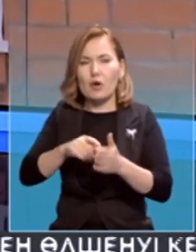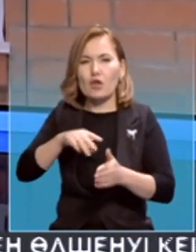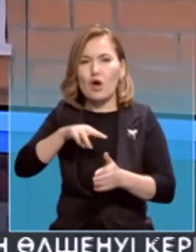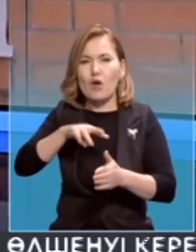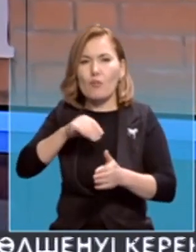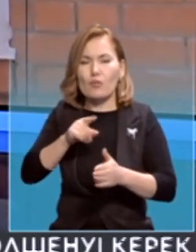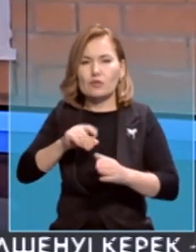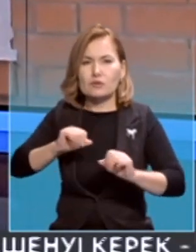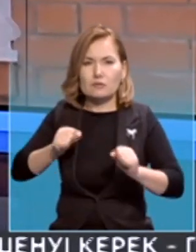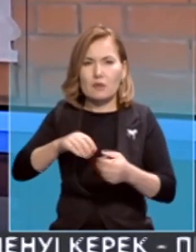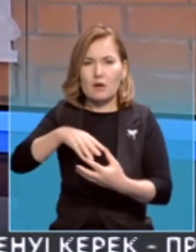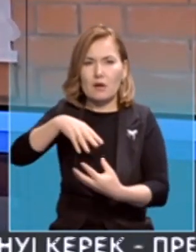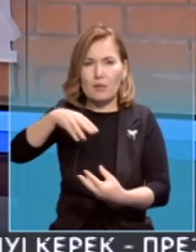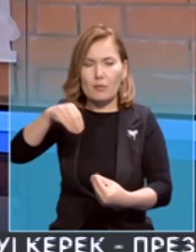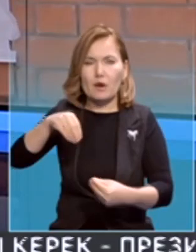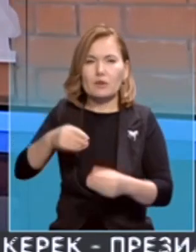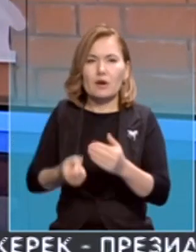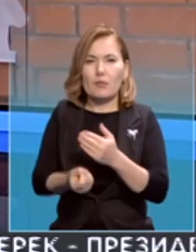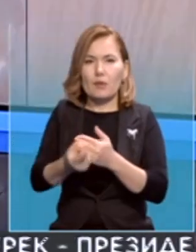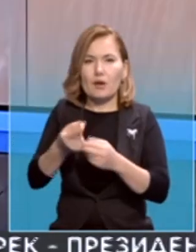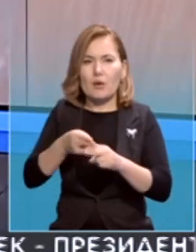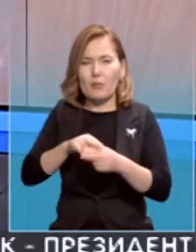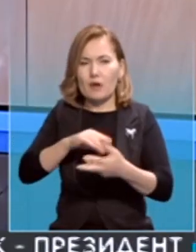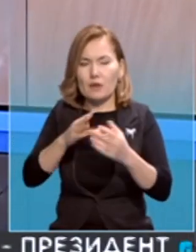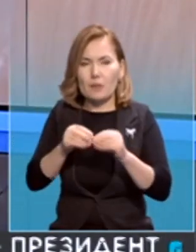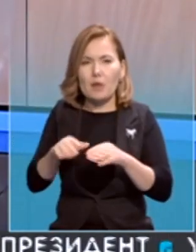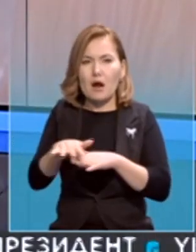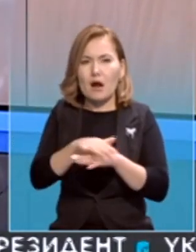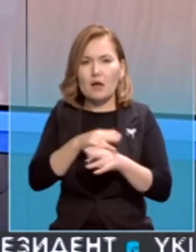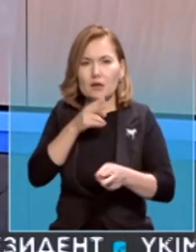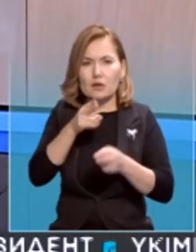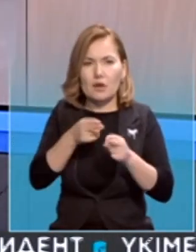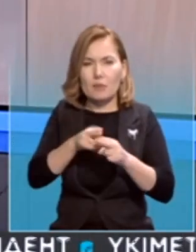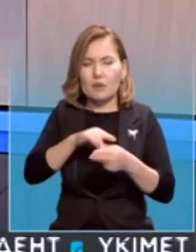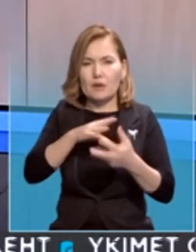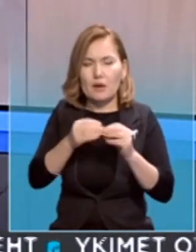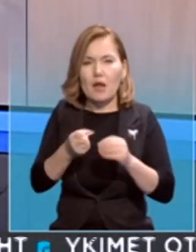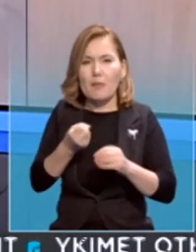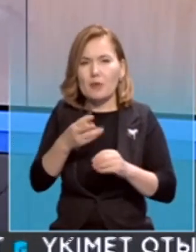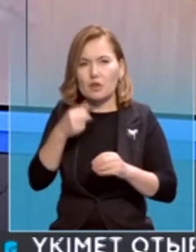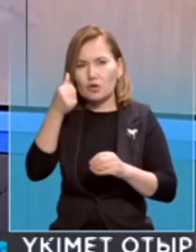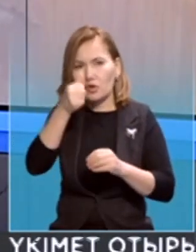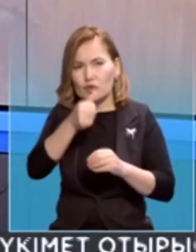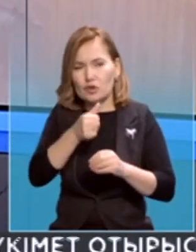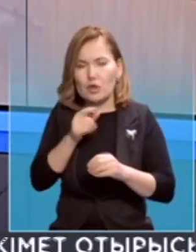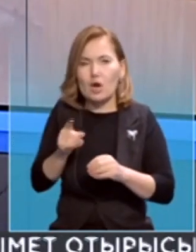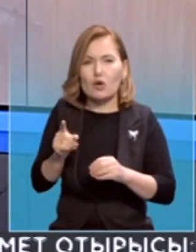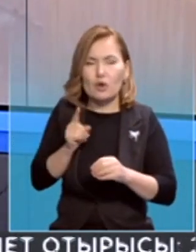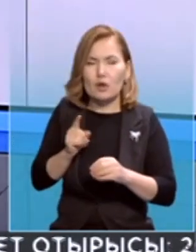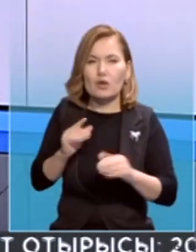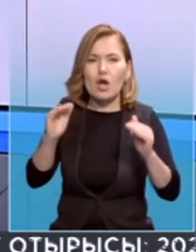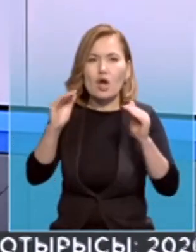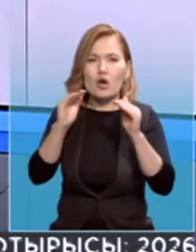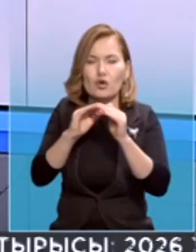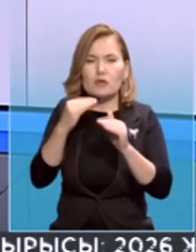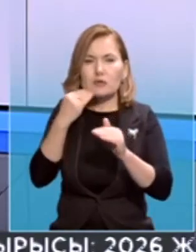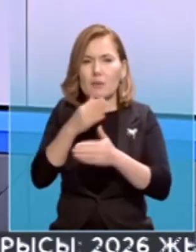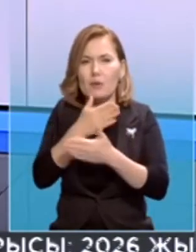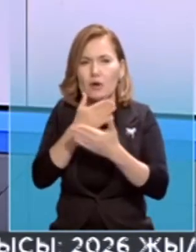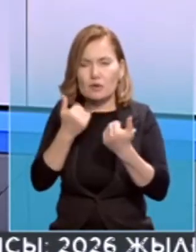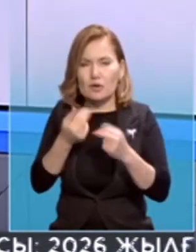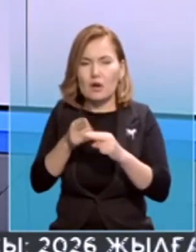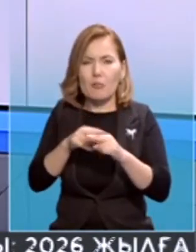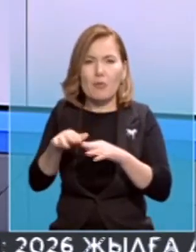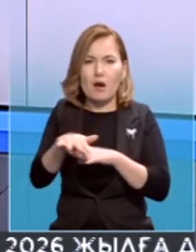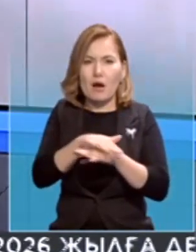да мерзімінен кешіккен құрылыстан ақау шыққанына салымшылар алаңдаулы. Олар бірнеше жыл күткен баспана сапасыз болып, тағы да сарсаңға түсеміз